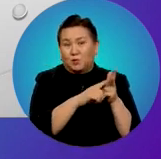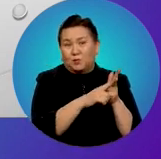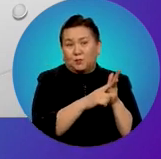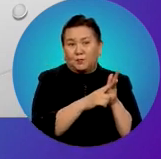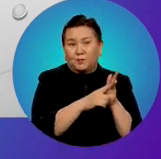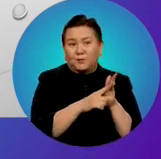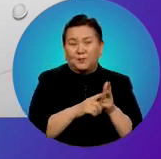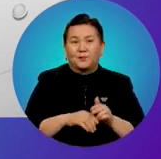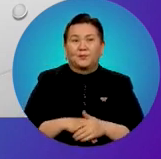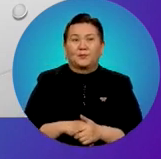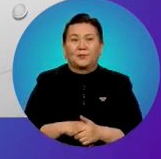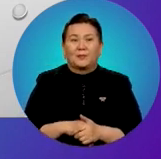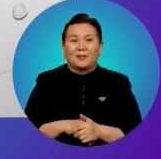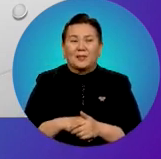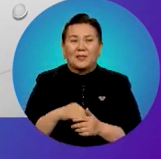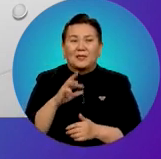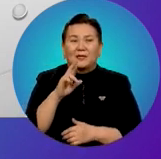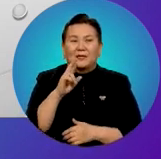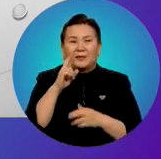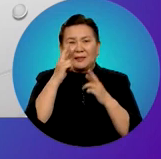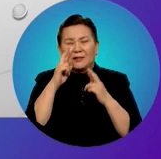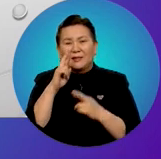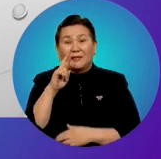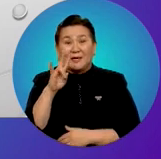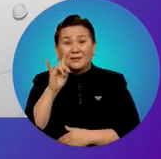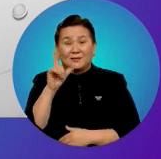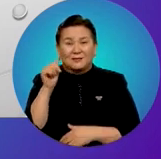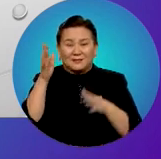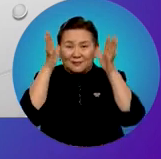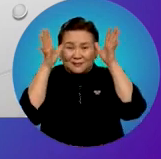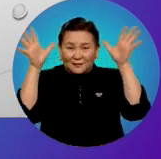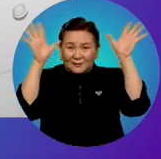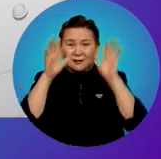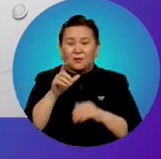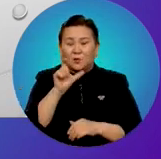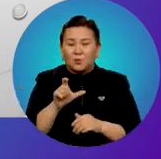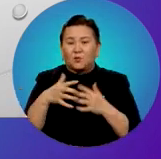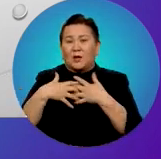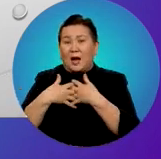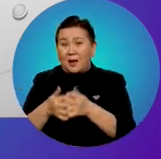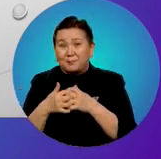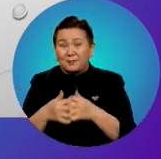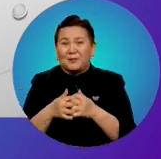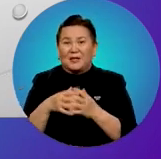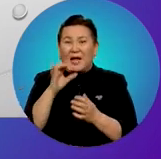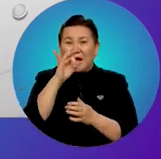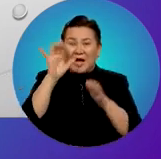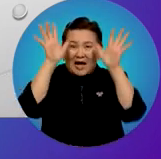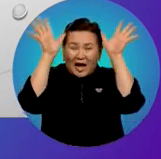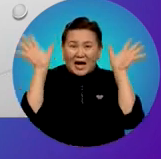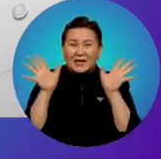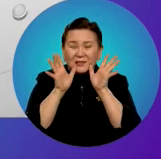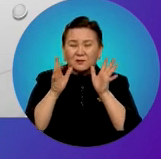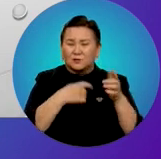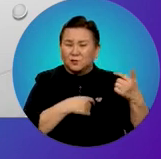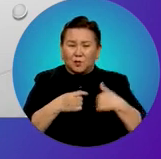янзгаар тал тэр чигээрээ хооллно гэсэн. За янзгийг өөрөөр хэлбэл хүн амтан аратан гэд зовоохгүй